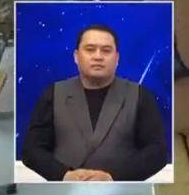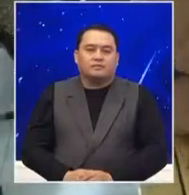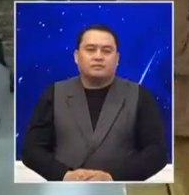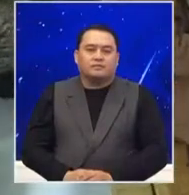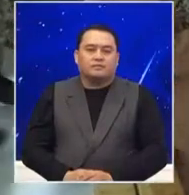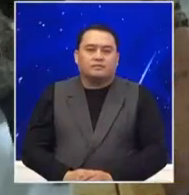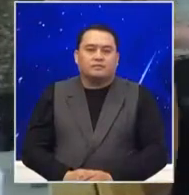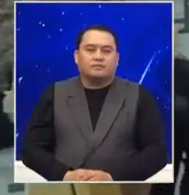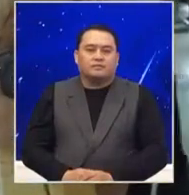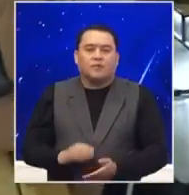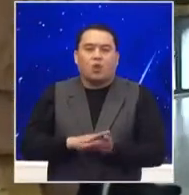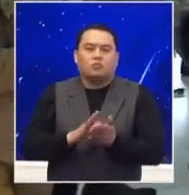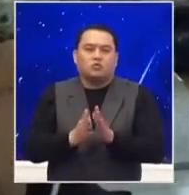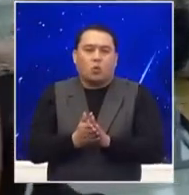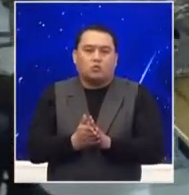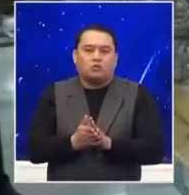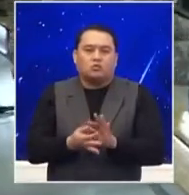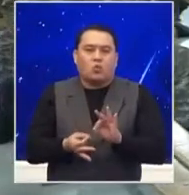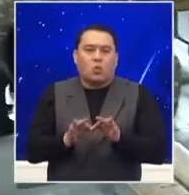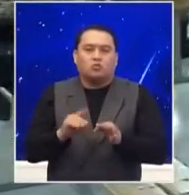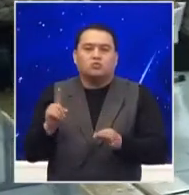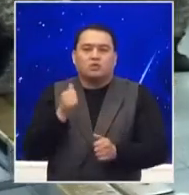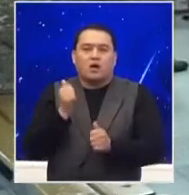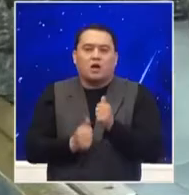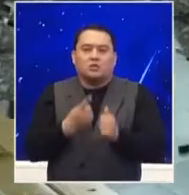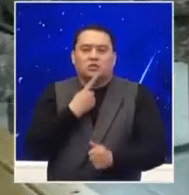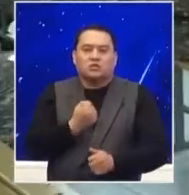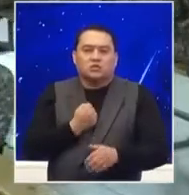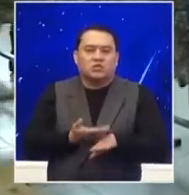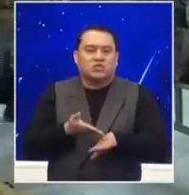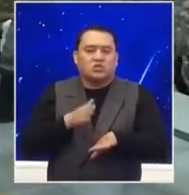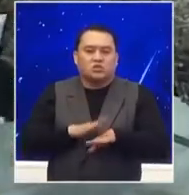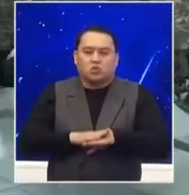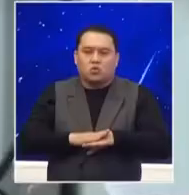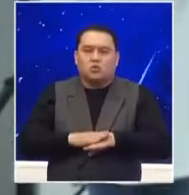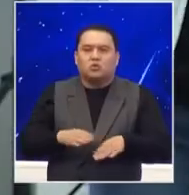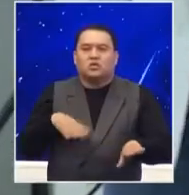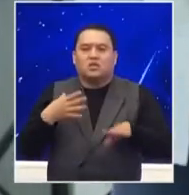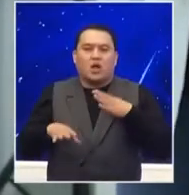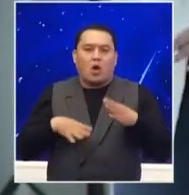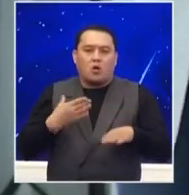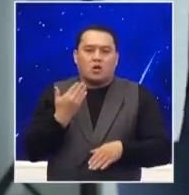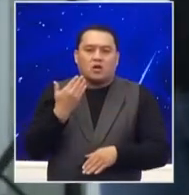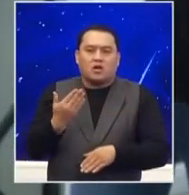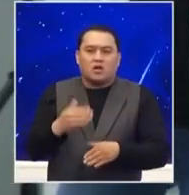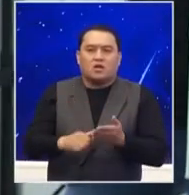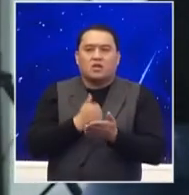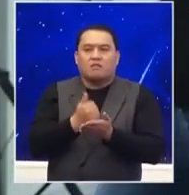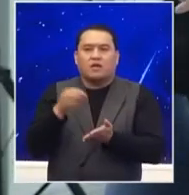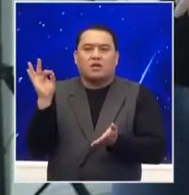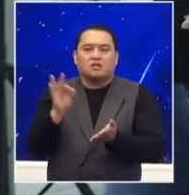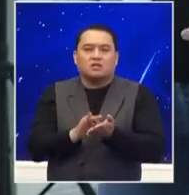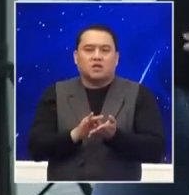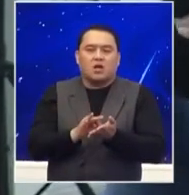Глядя на непринужденную обстановку, сложно представить, что будни солдат полны тяжелых и изнурительных тренировок. Ведь их основная задача –